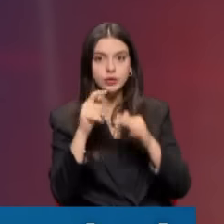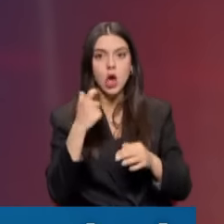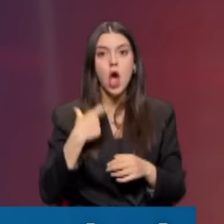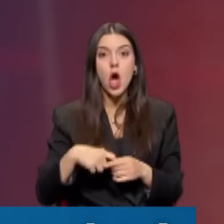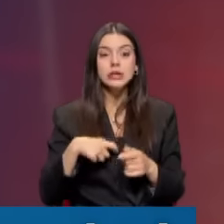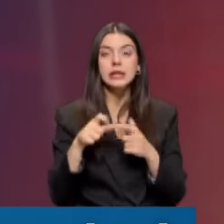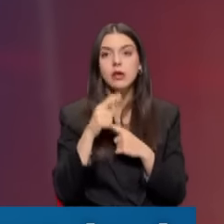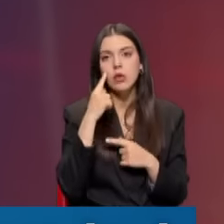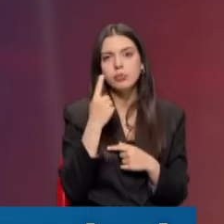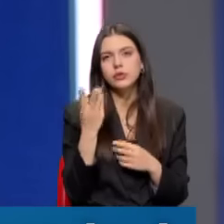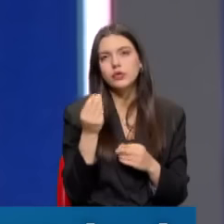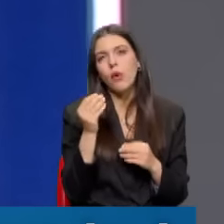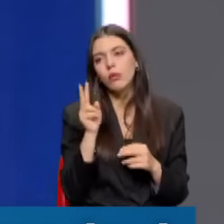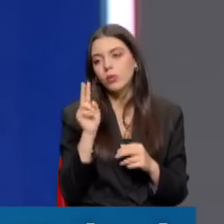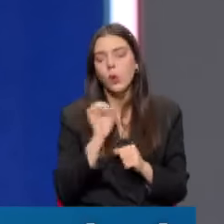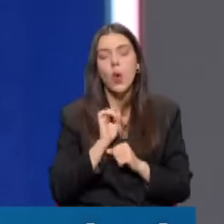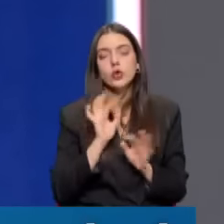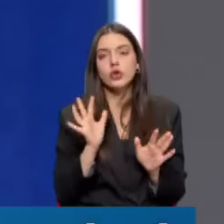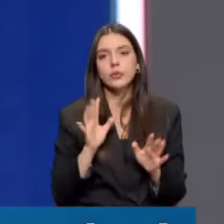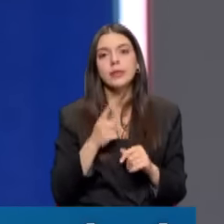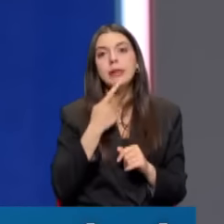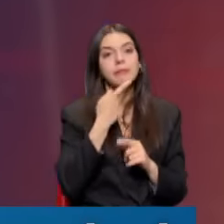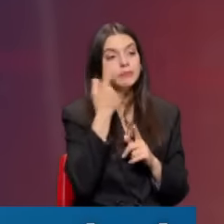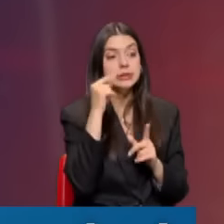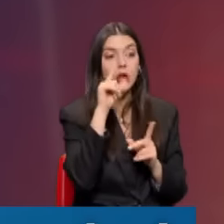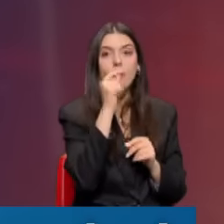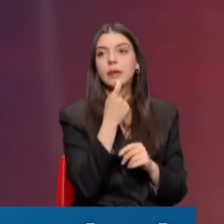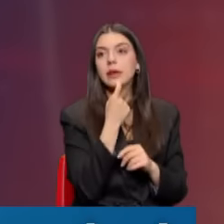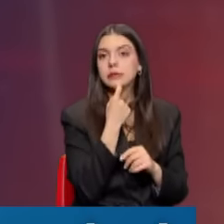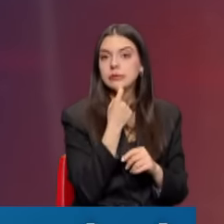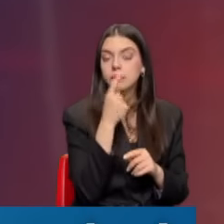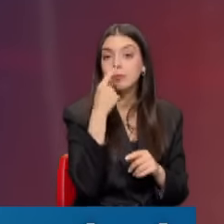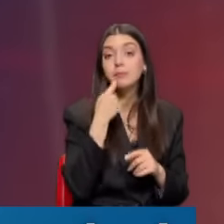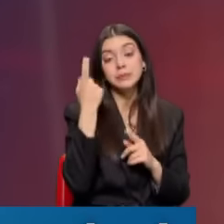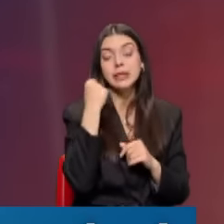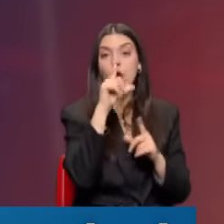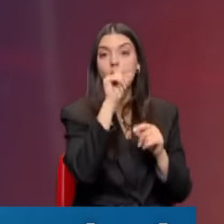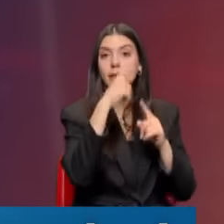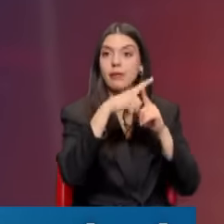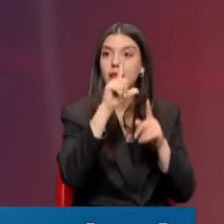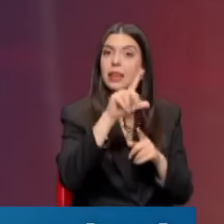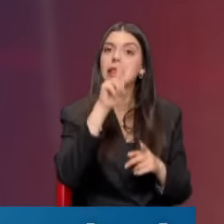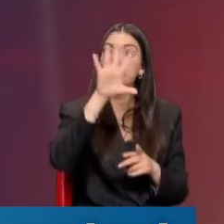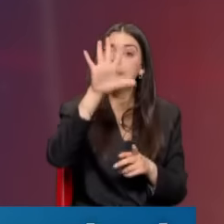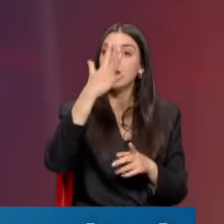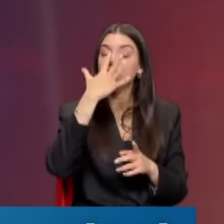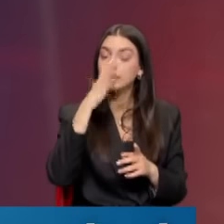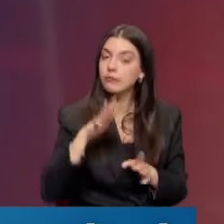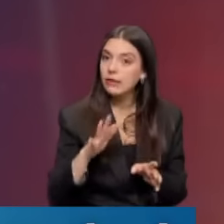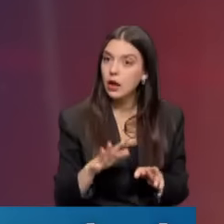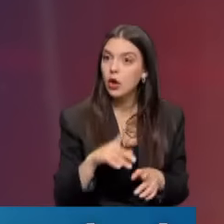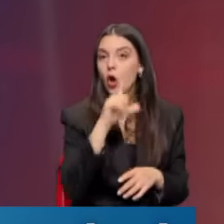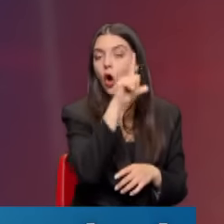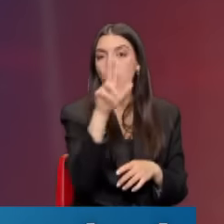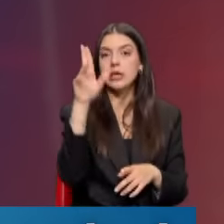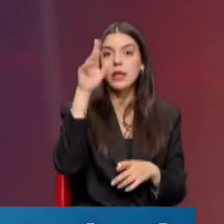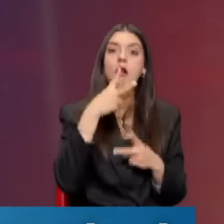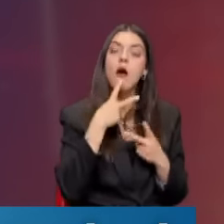sektörde bu korkunç bir şey Onlar için geçen yıl 11 liraydı Onu da hatırlatalım 25 bekliyorlardı 17 diye